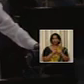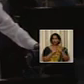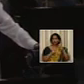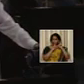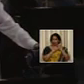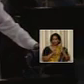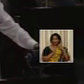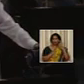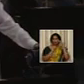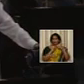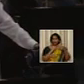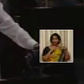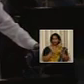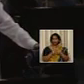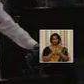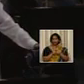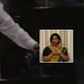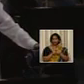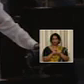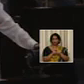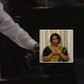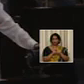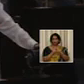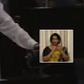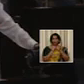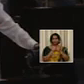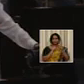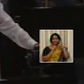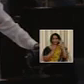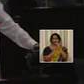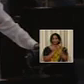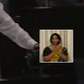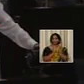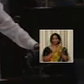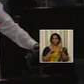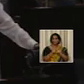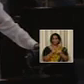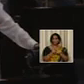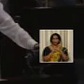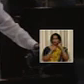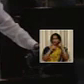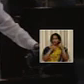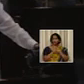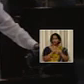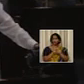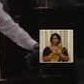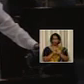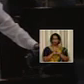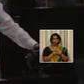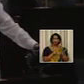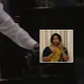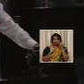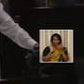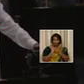නිසා එයාගේ බලාපොරොත්තුවත් ඉල්ලීමක් තමයි ලංකාවේ ආණ්ඩුව මැදිහත් වෙලා ඒ අය අනීතික භාවයේ